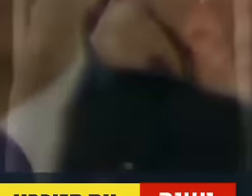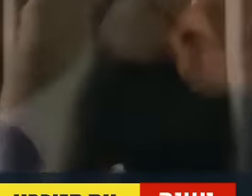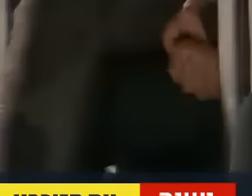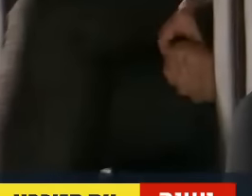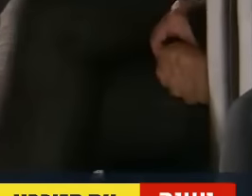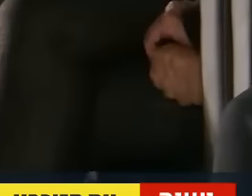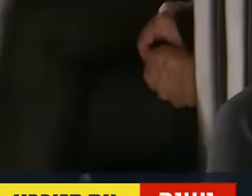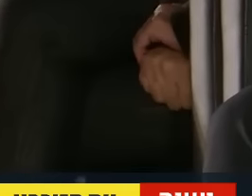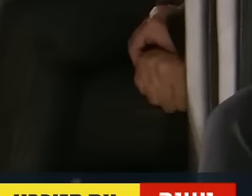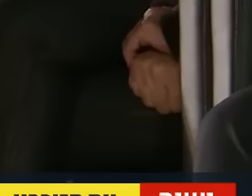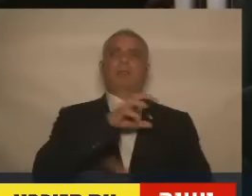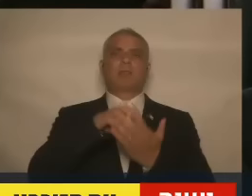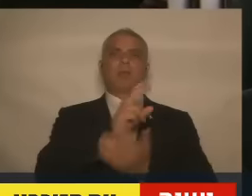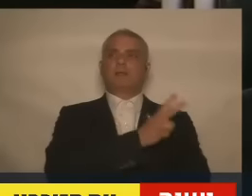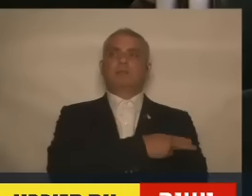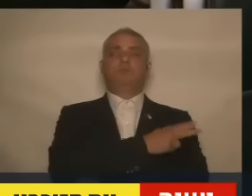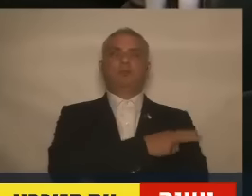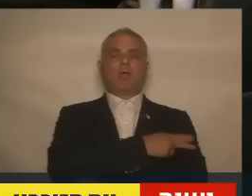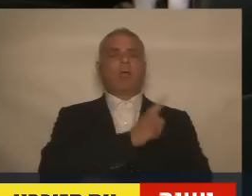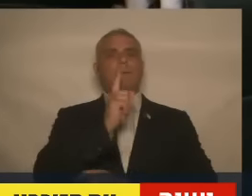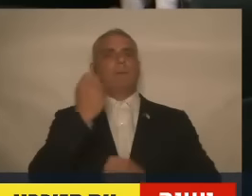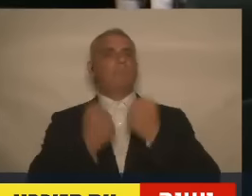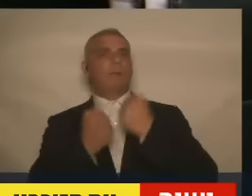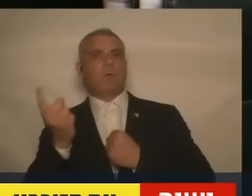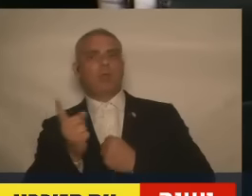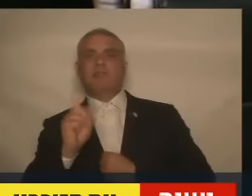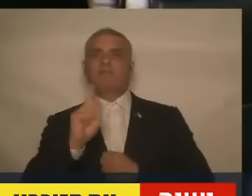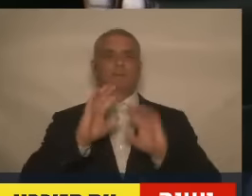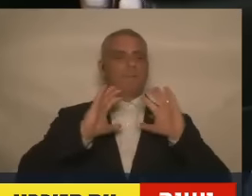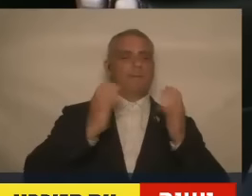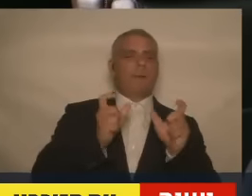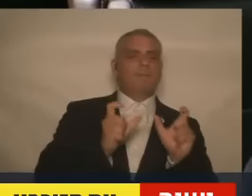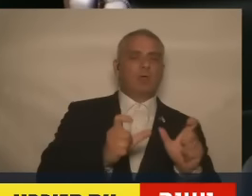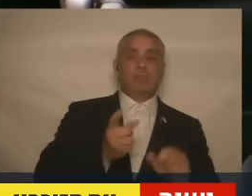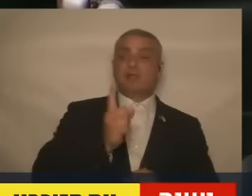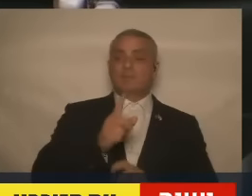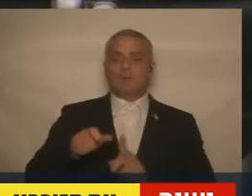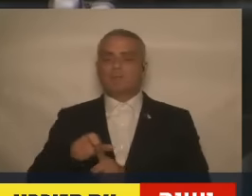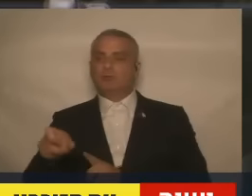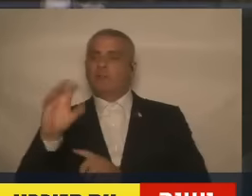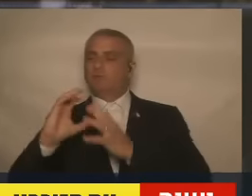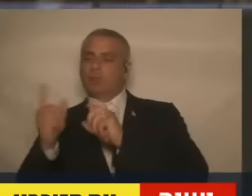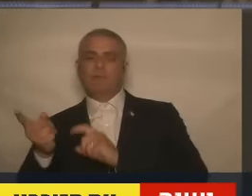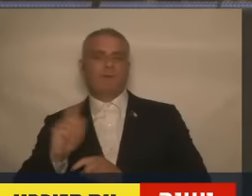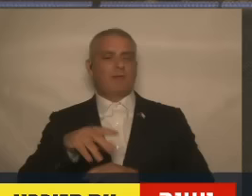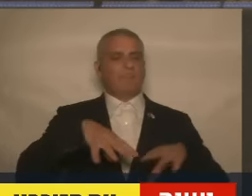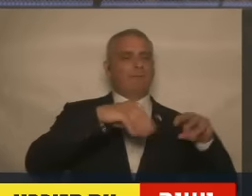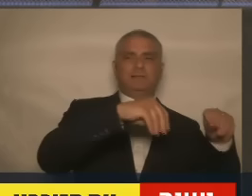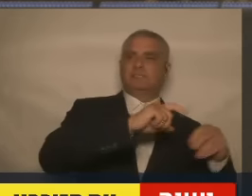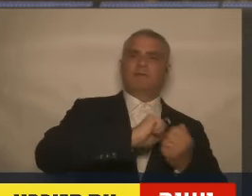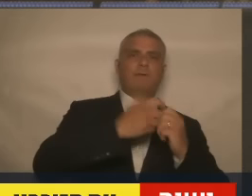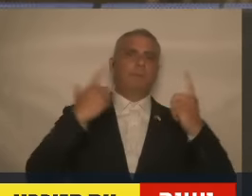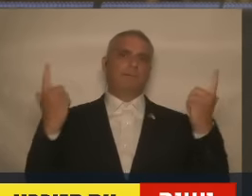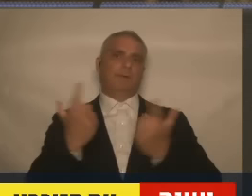ומי בתחנת המשטרה. מי במכונית ומי במיגונית. מי בשבילי הקיבוץ, מי במראה ומי